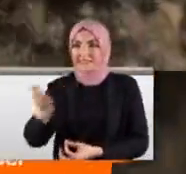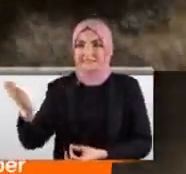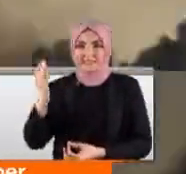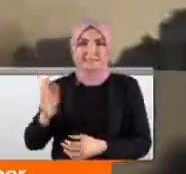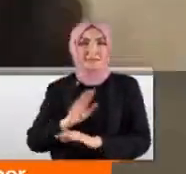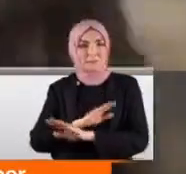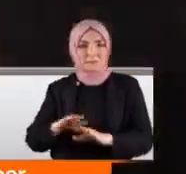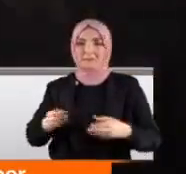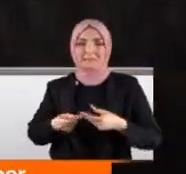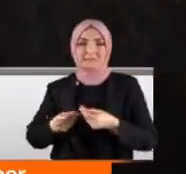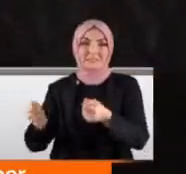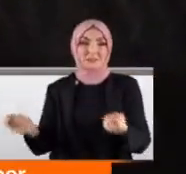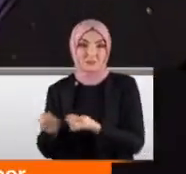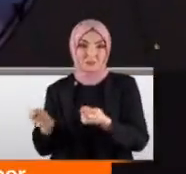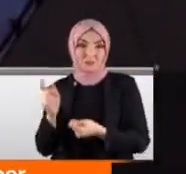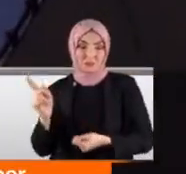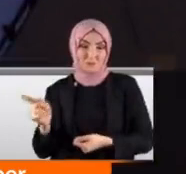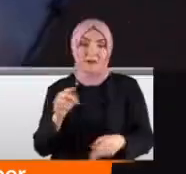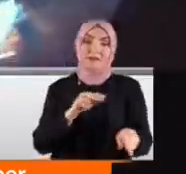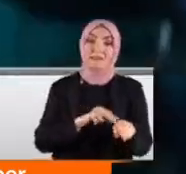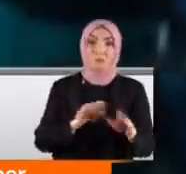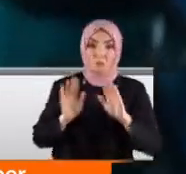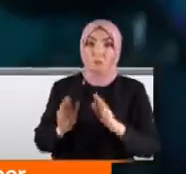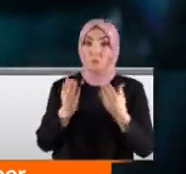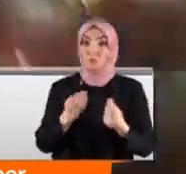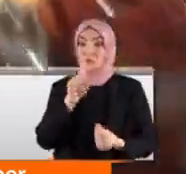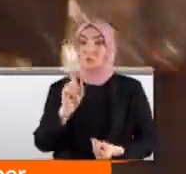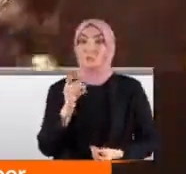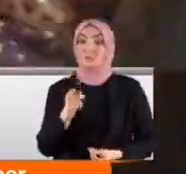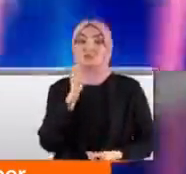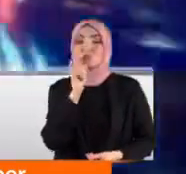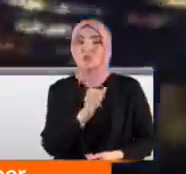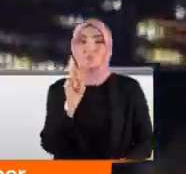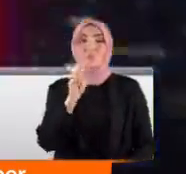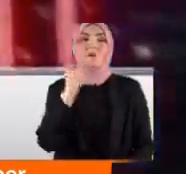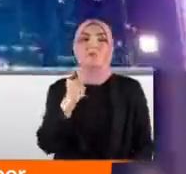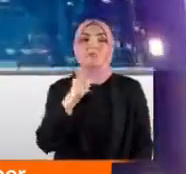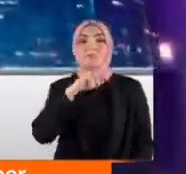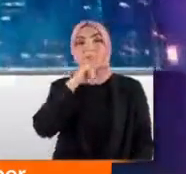engel olabilecek mi? Bu sorunun yanıtı 26 Mart'ta seyirciyle buluşacak.